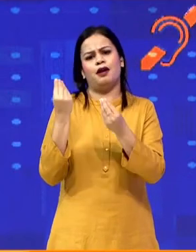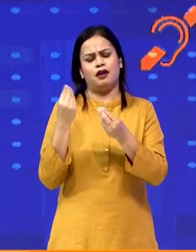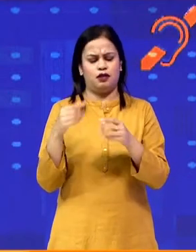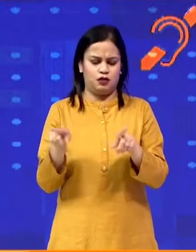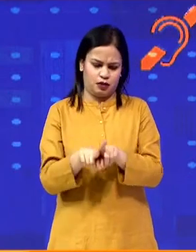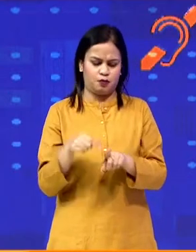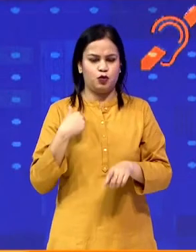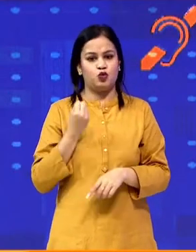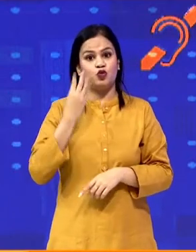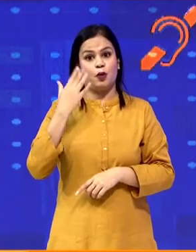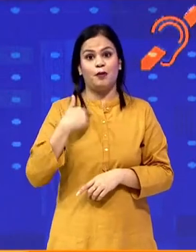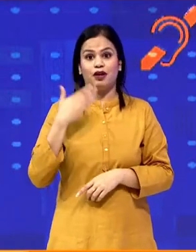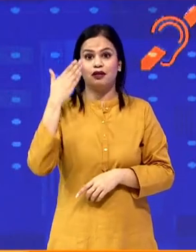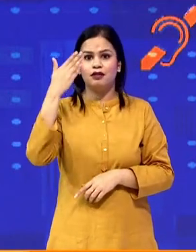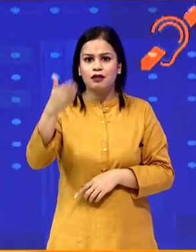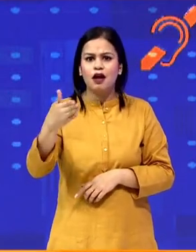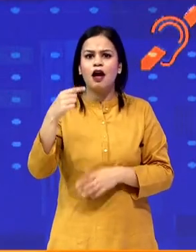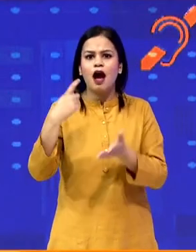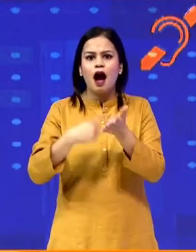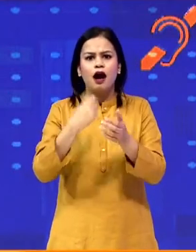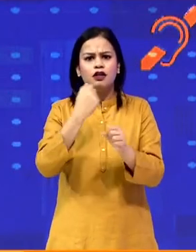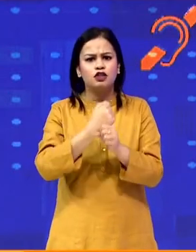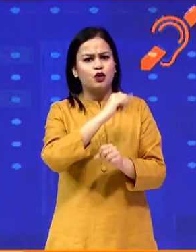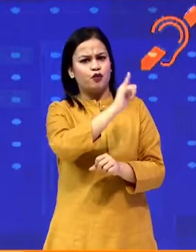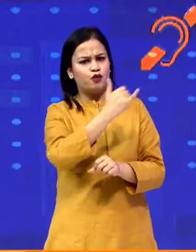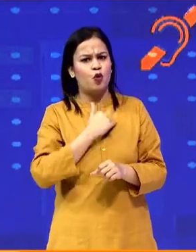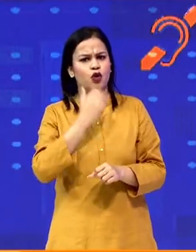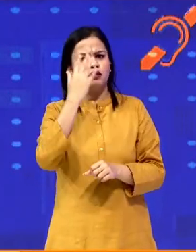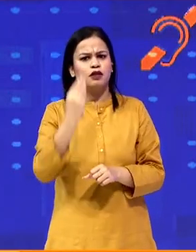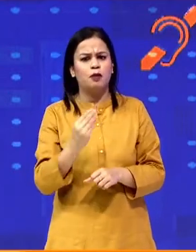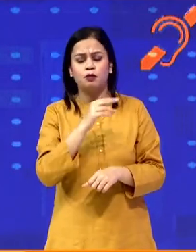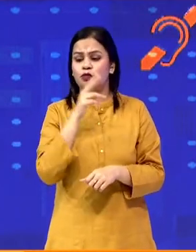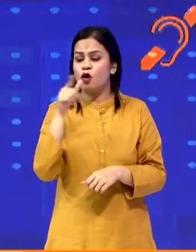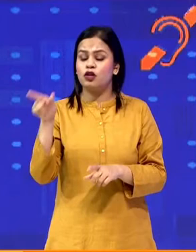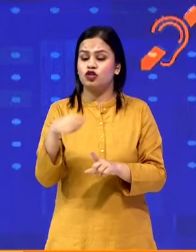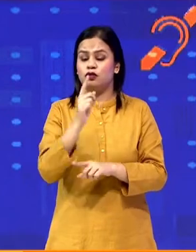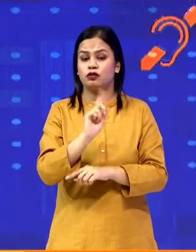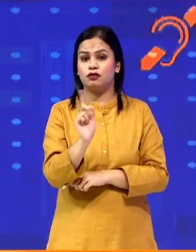शाम को राहुल गांधी का फोन आया क्या आप नहीं जा रहे हैं